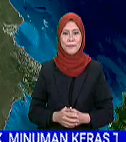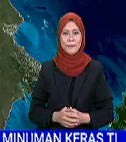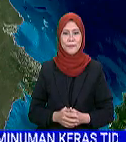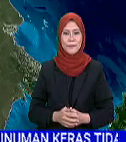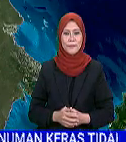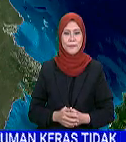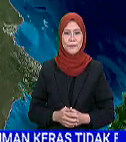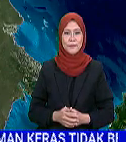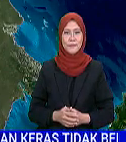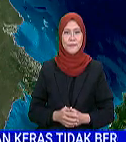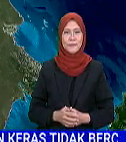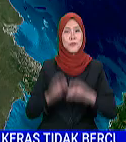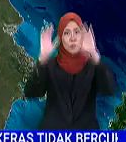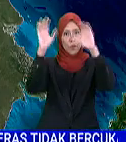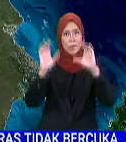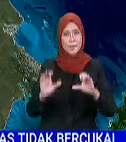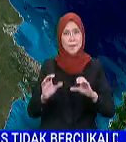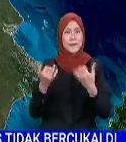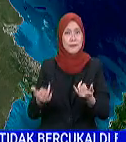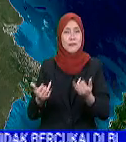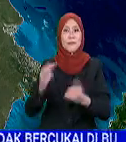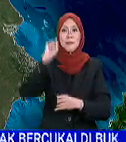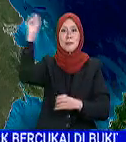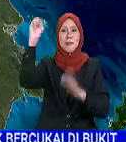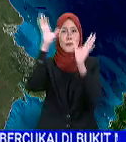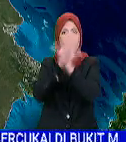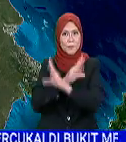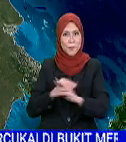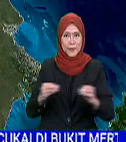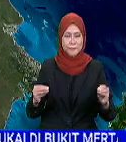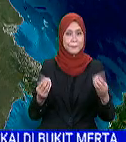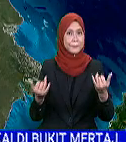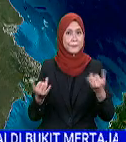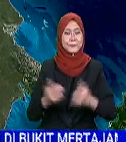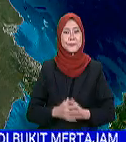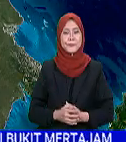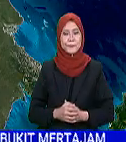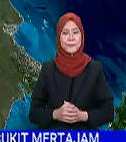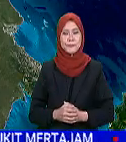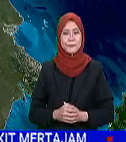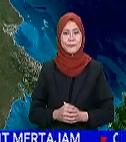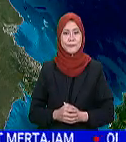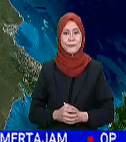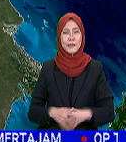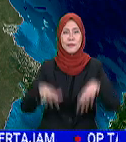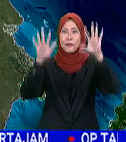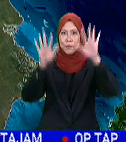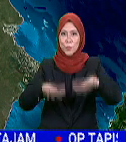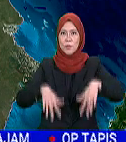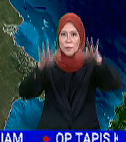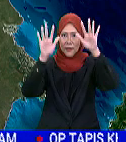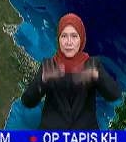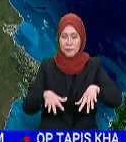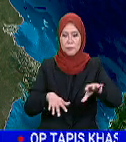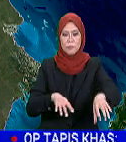Bagi tinjauan cuaca semasa di Sabah dan Sarawak pula dapat diperhatikan ketika ini, hujan lebat kini sedang berlaku